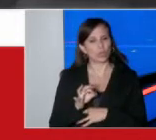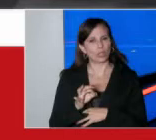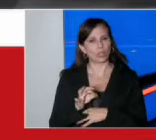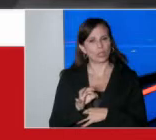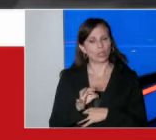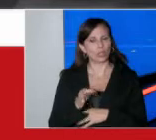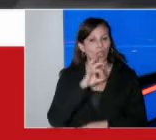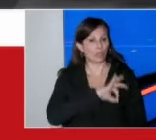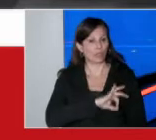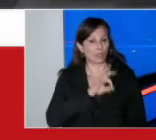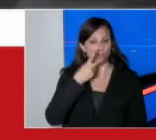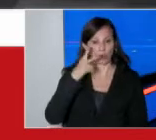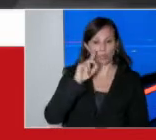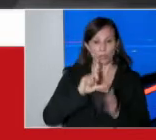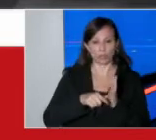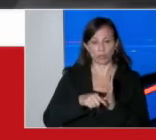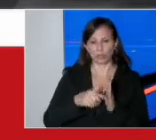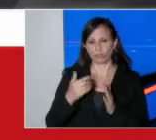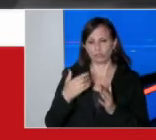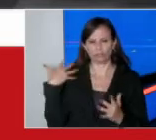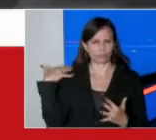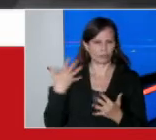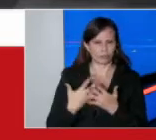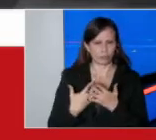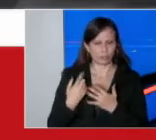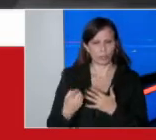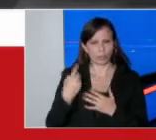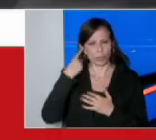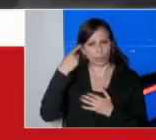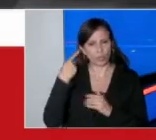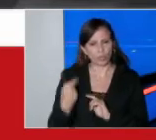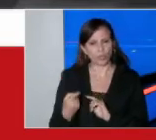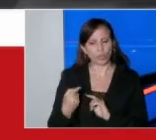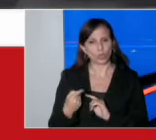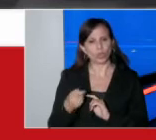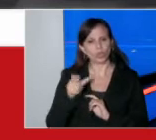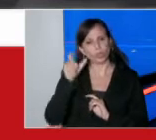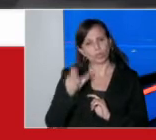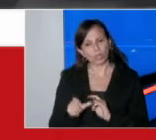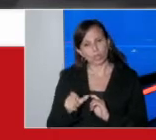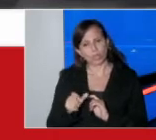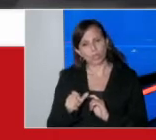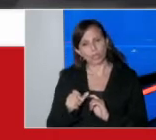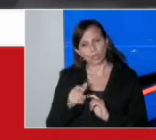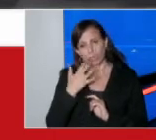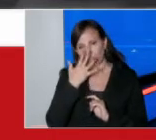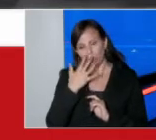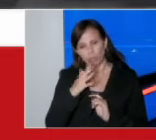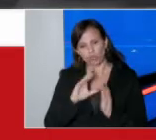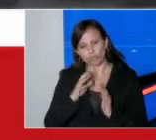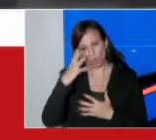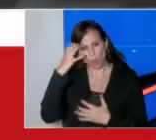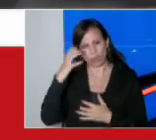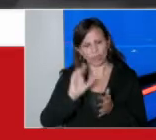על פני טכנולוגיות. זאת אומרת, מאז ומתמיד ג'ק דורסי הוא הוגדר בתור בן אדם היפי יותר, שבאמת טכנולוגיה מלהיבה